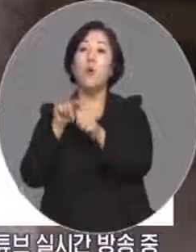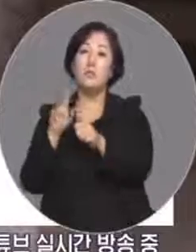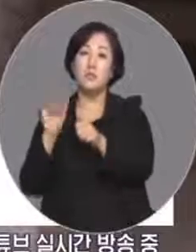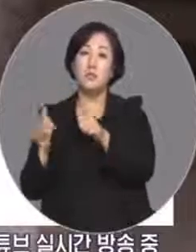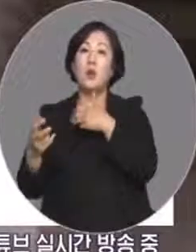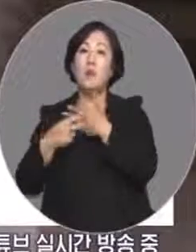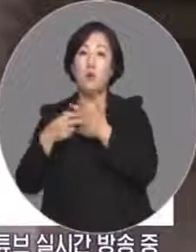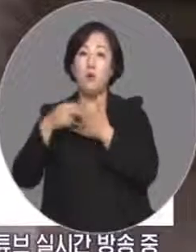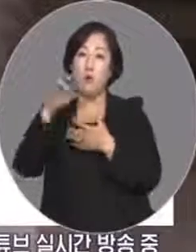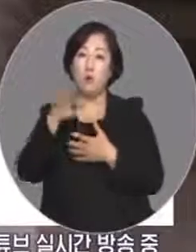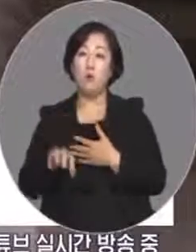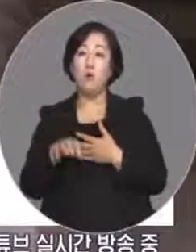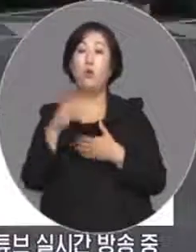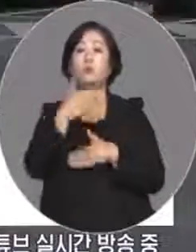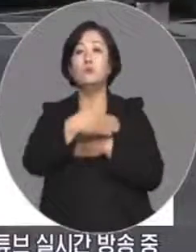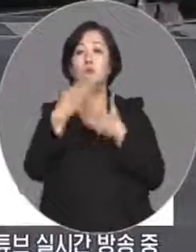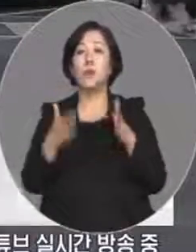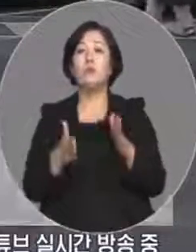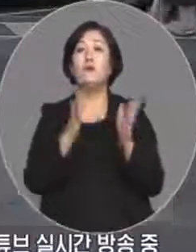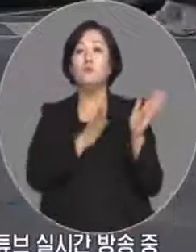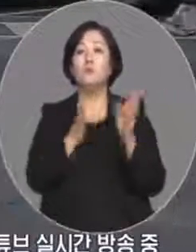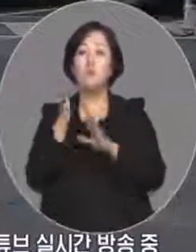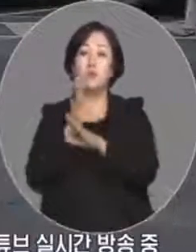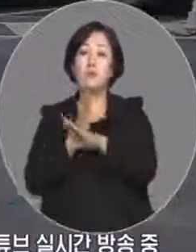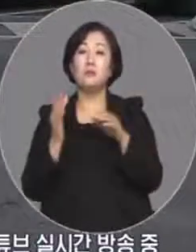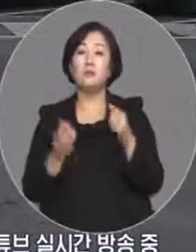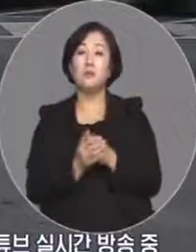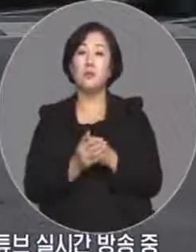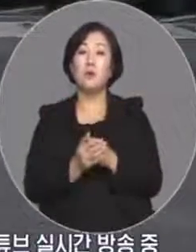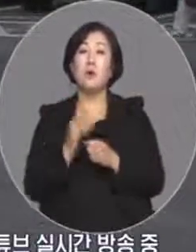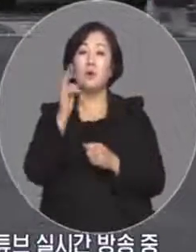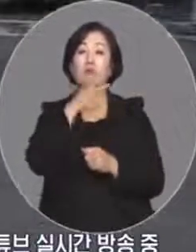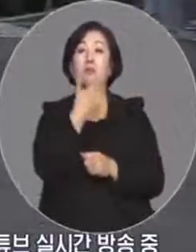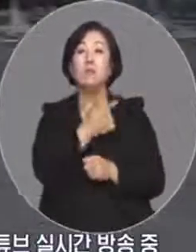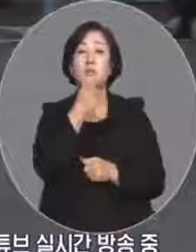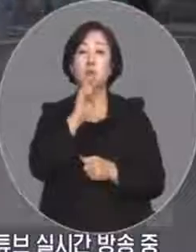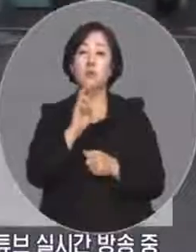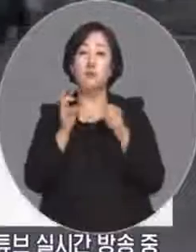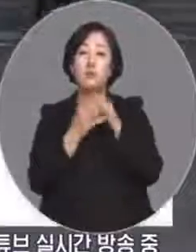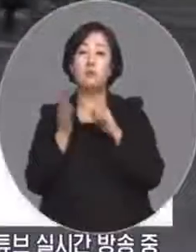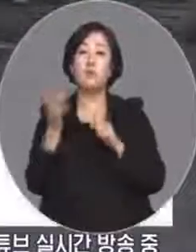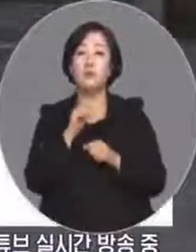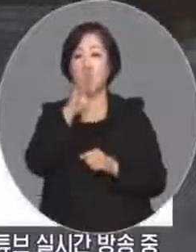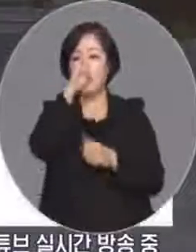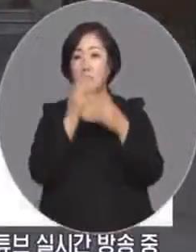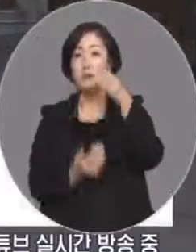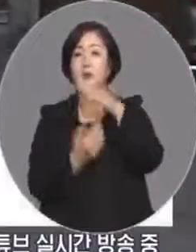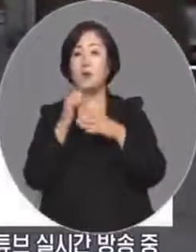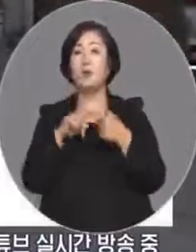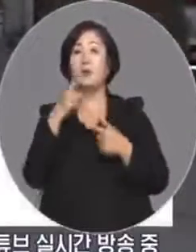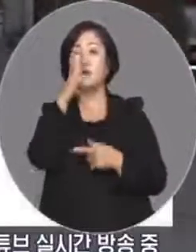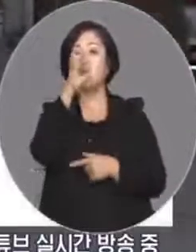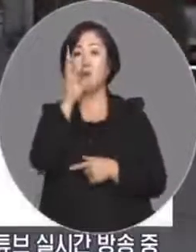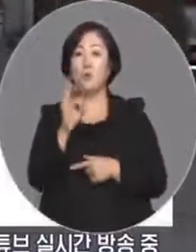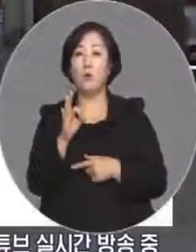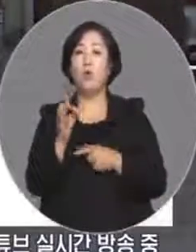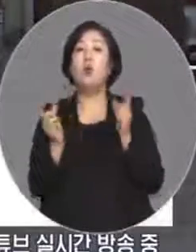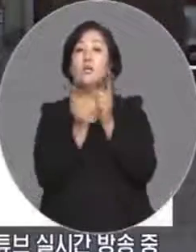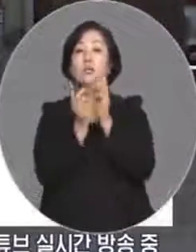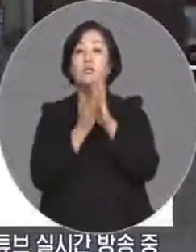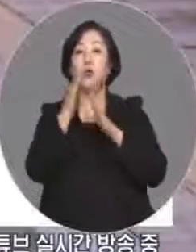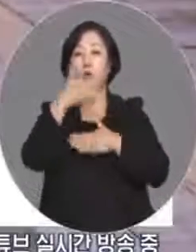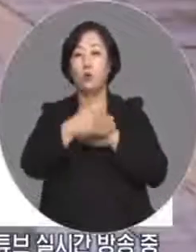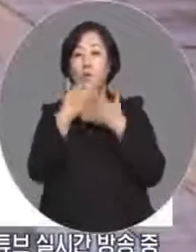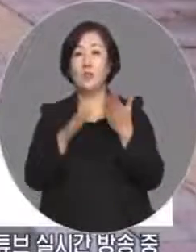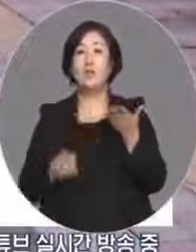위한 병원 시험장을 마련해 두었습니다. 수능 당일 오전 6시 반부터 체온을 측정하고 증상을 확인한 뒤 입실할 수 있기